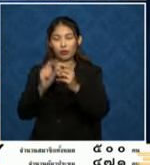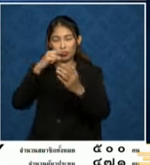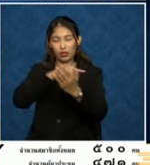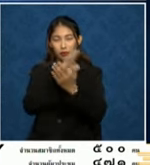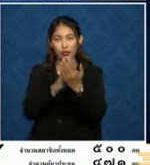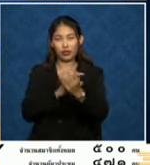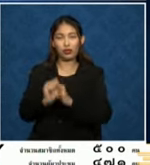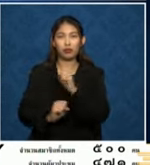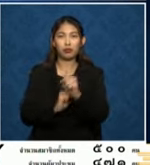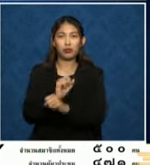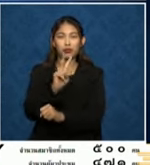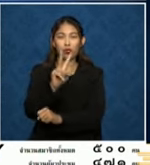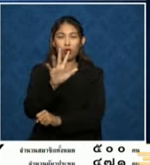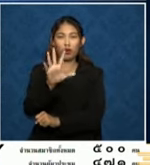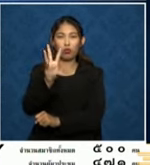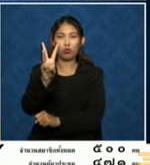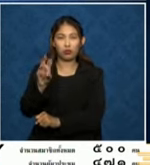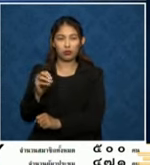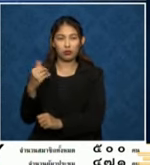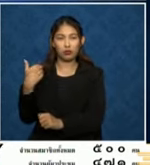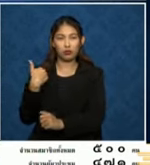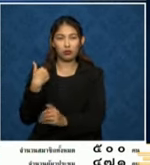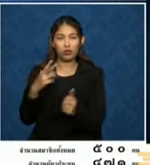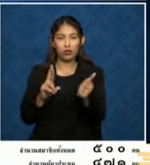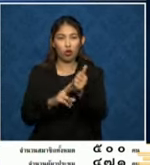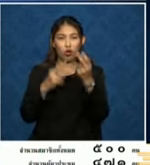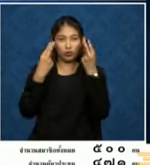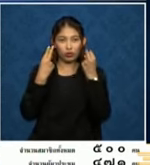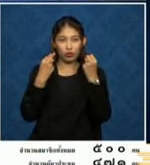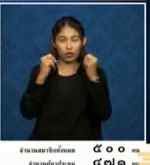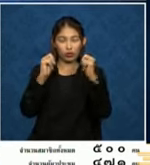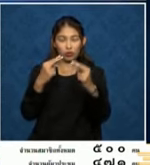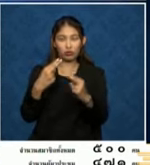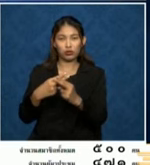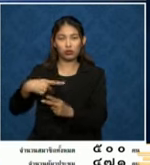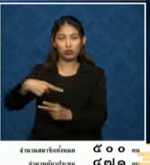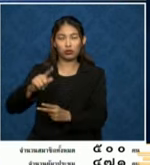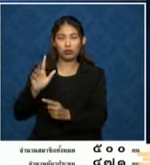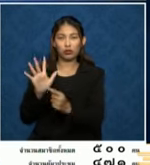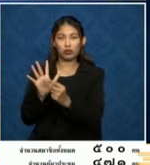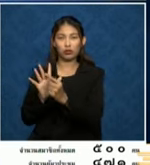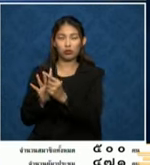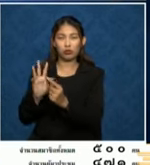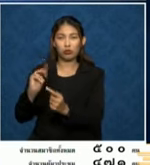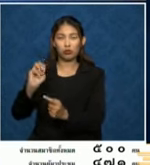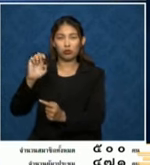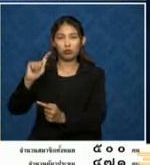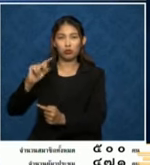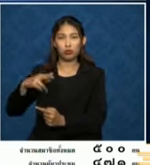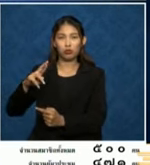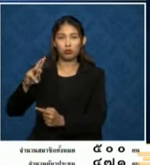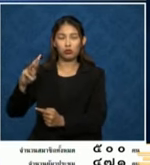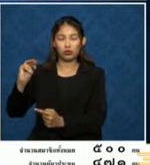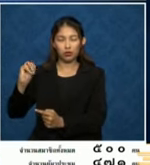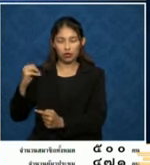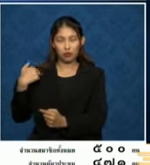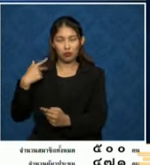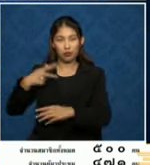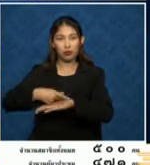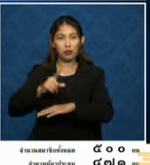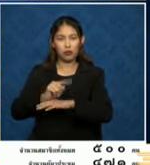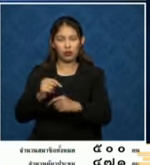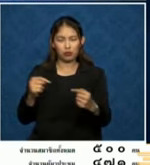พุทธศักราช2560ซึ่งมีรองนายกรัฐมนตรีคุณภูมิธรรมเป็นประธานท่านประธานครับการเห็นงบประมาณก้อนนี้ใน